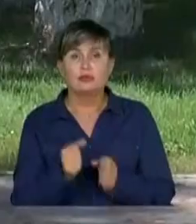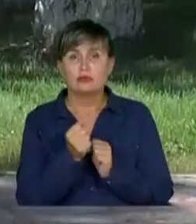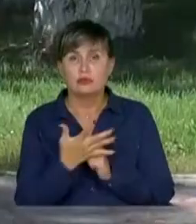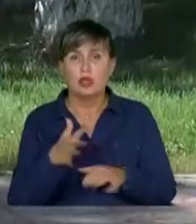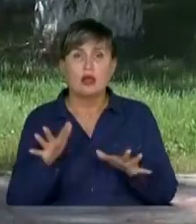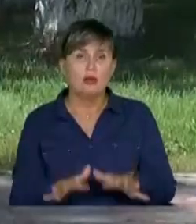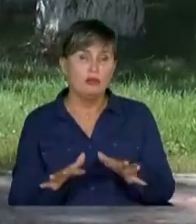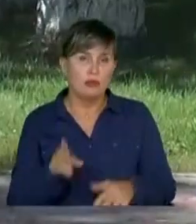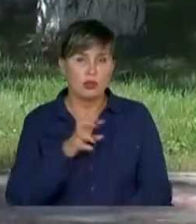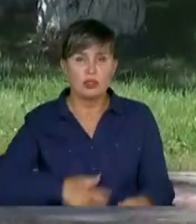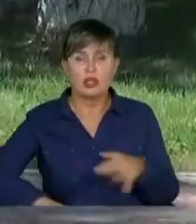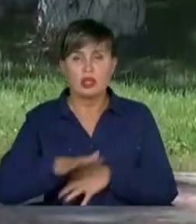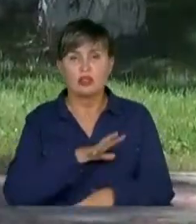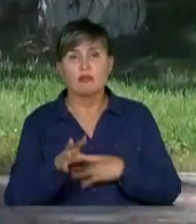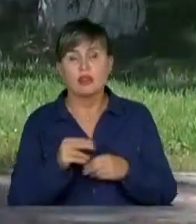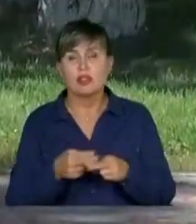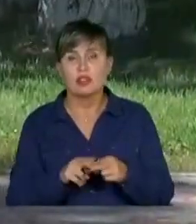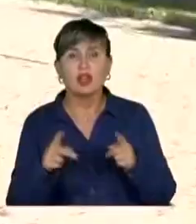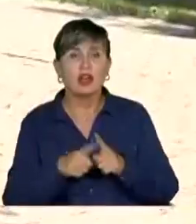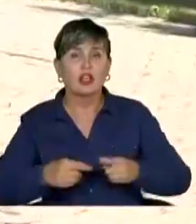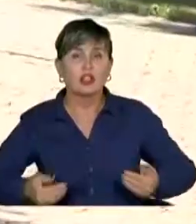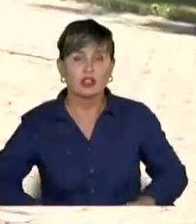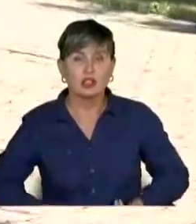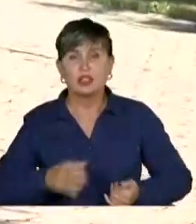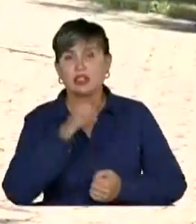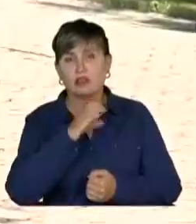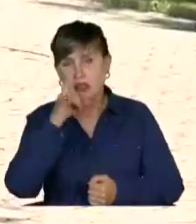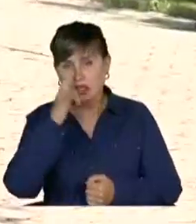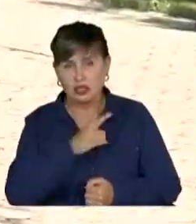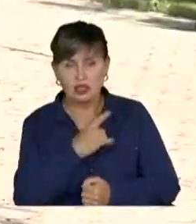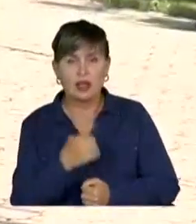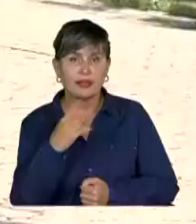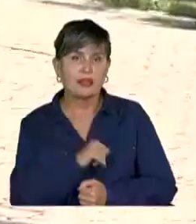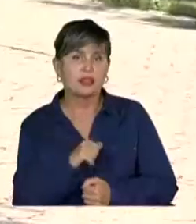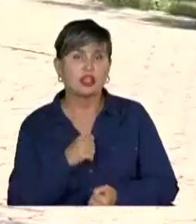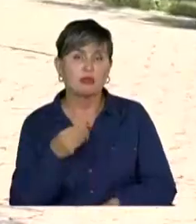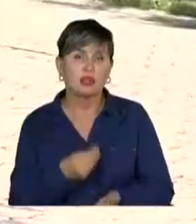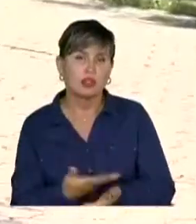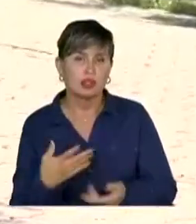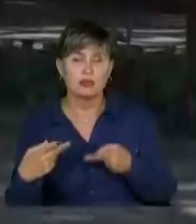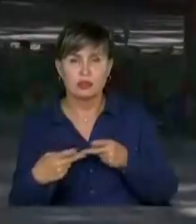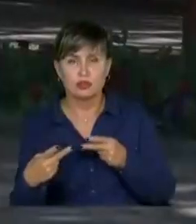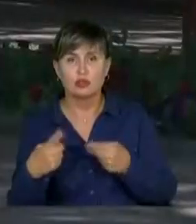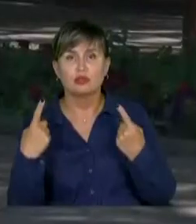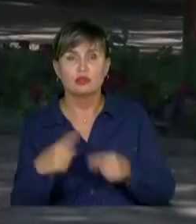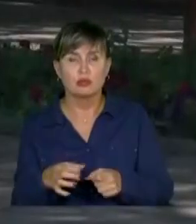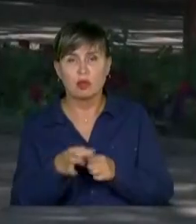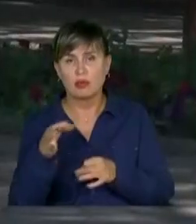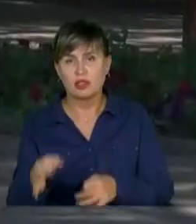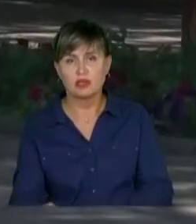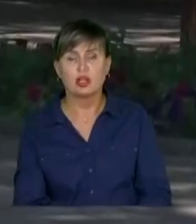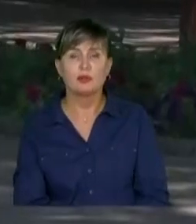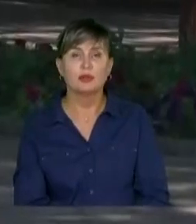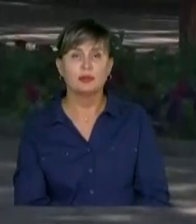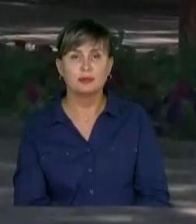15 место по стране. Вместе с тем, аренда жилья на севере Казахстана – одна из самых дорогих по сравнению с другими областями.